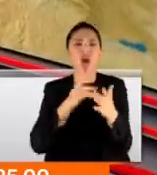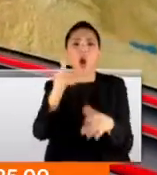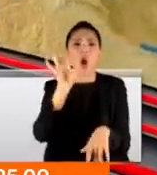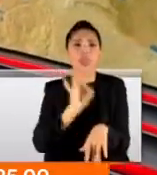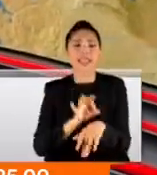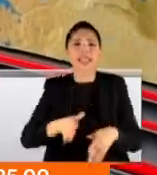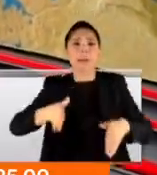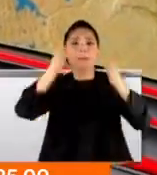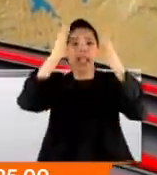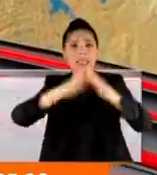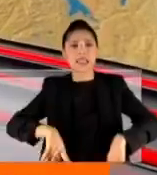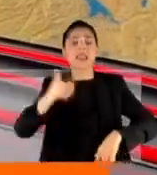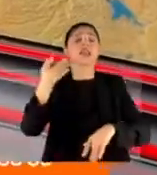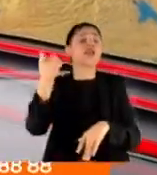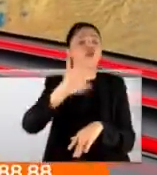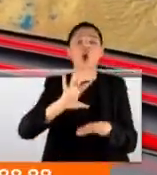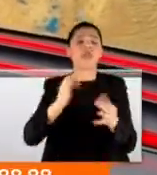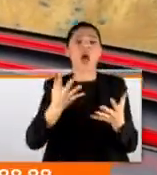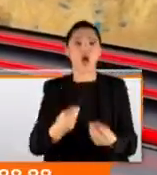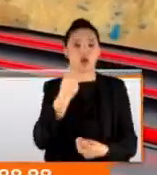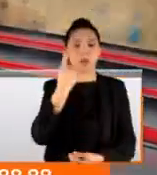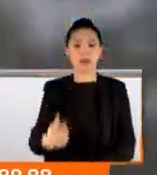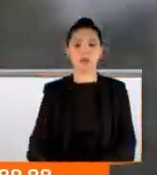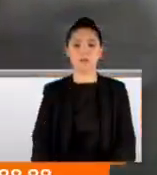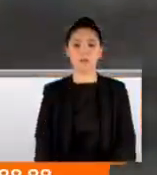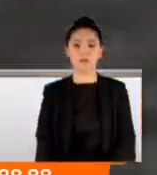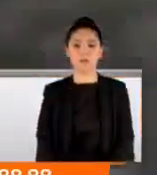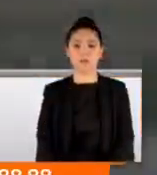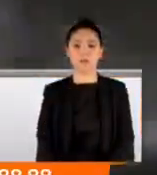anlarda binaların yıkılışı ve hemen sonrası.